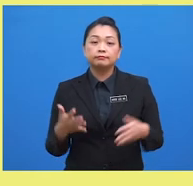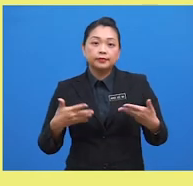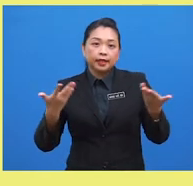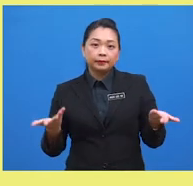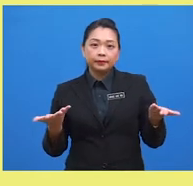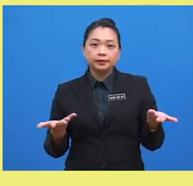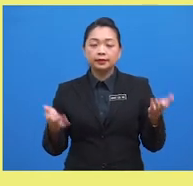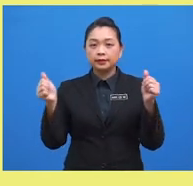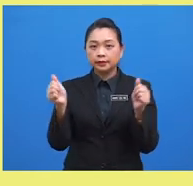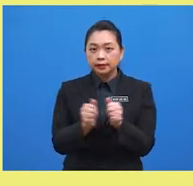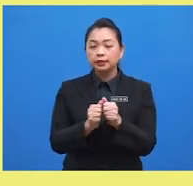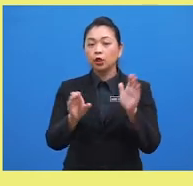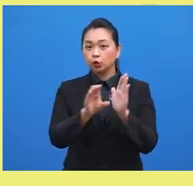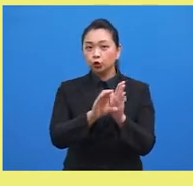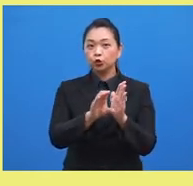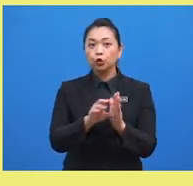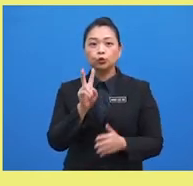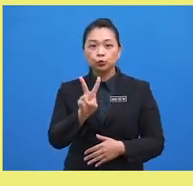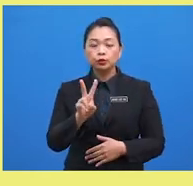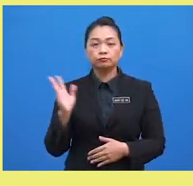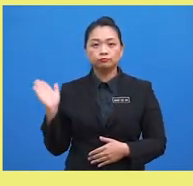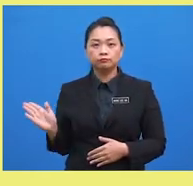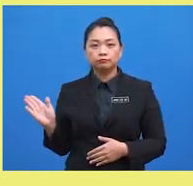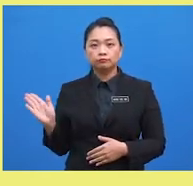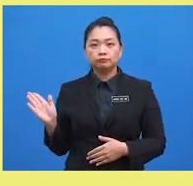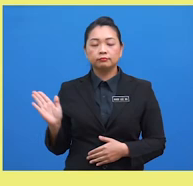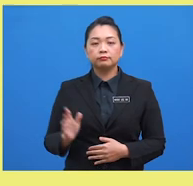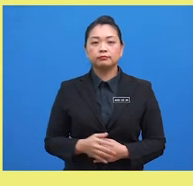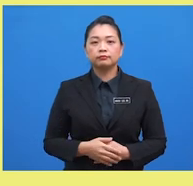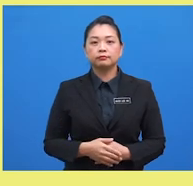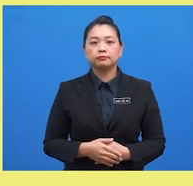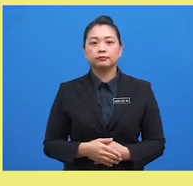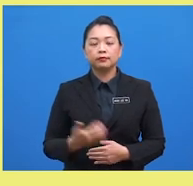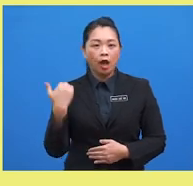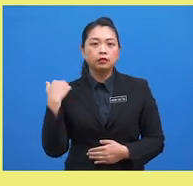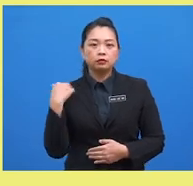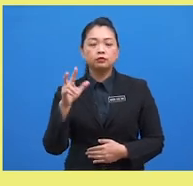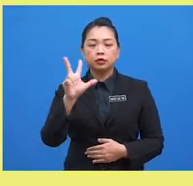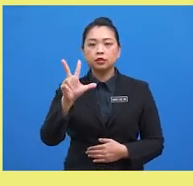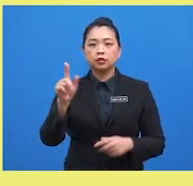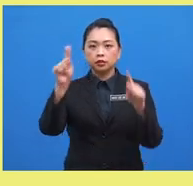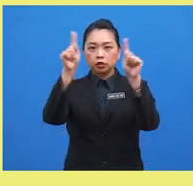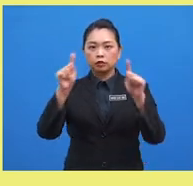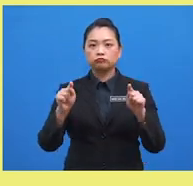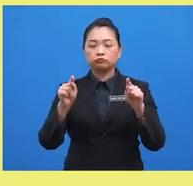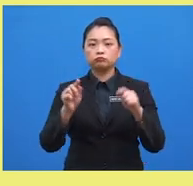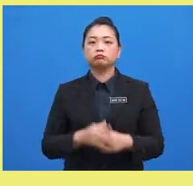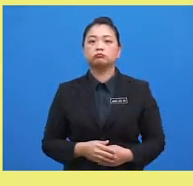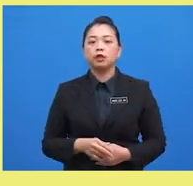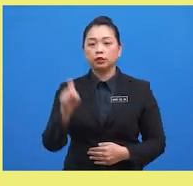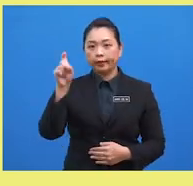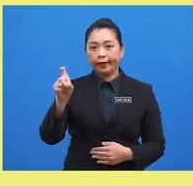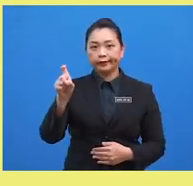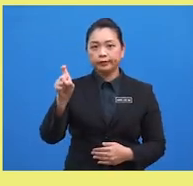Bagaimana dengan contoh 2? Dalam contoh 2, terdapat 3 set. Set